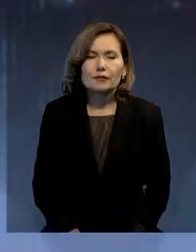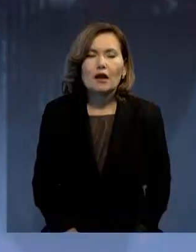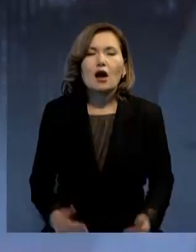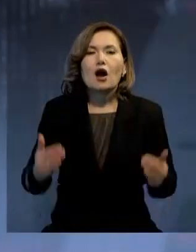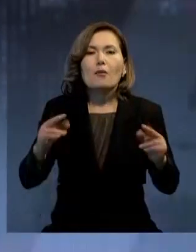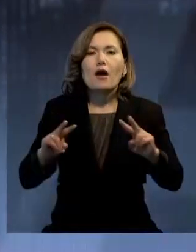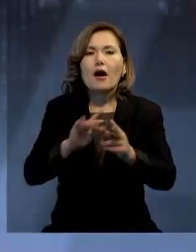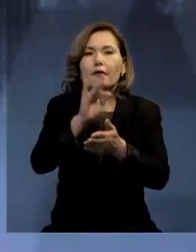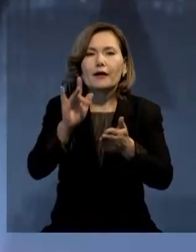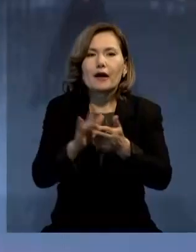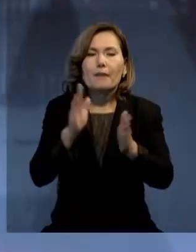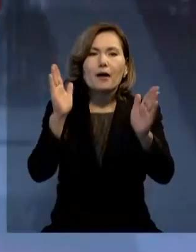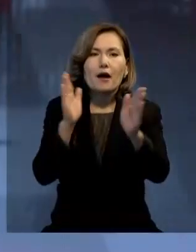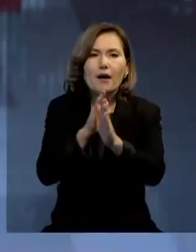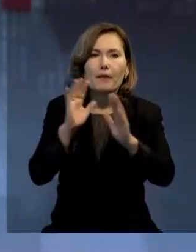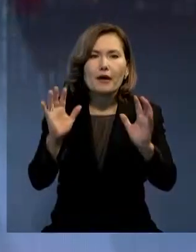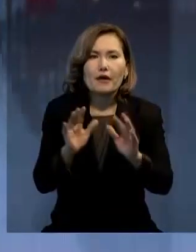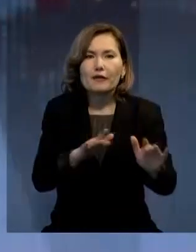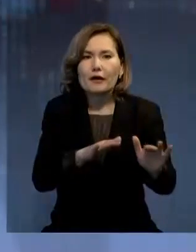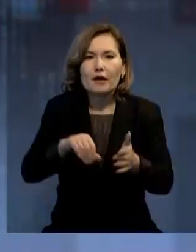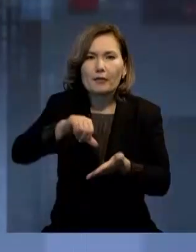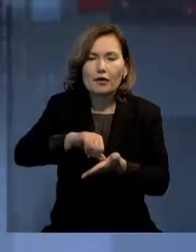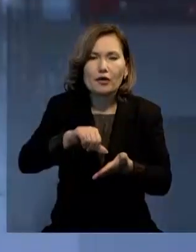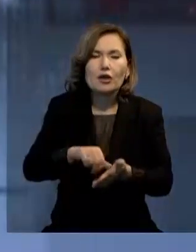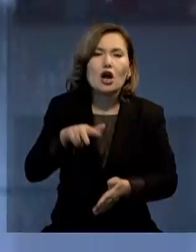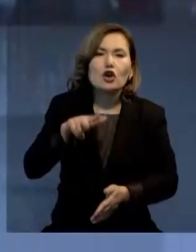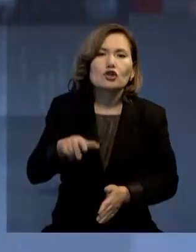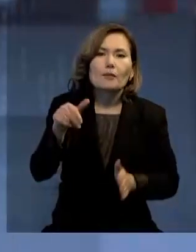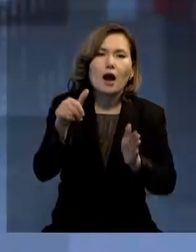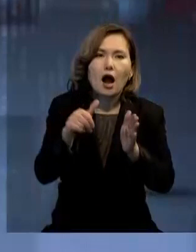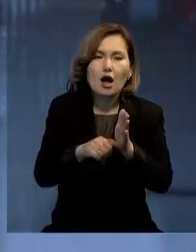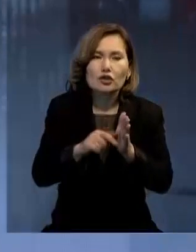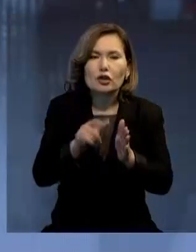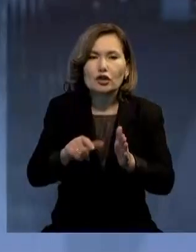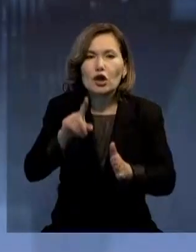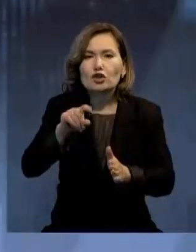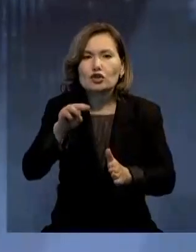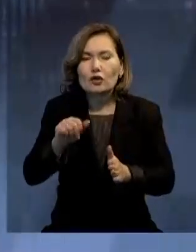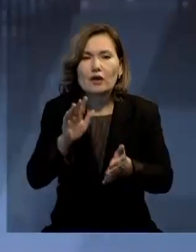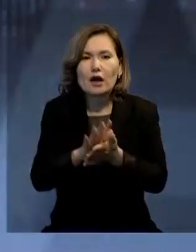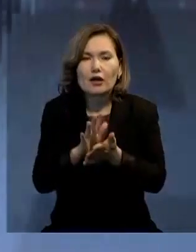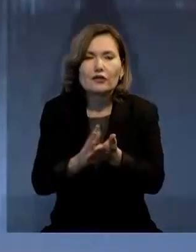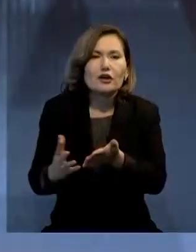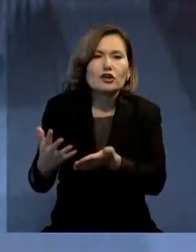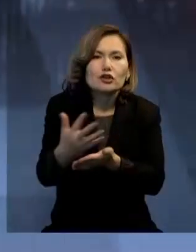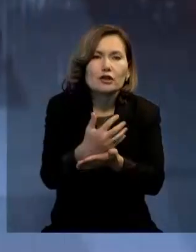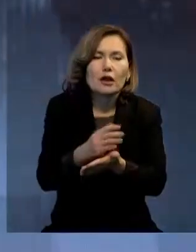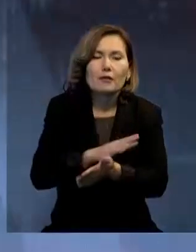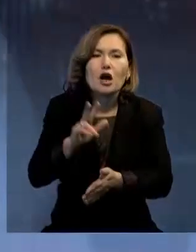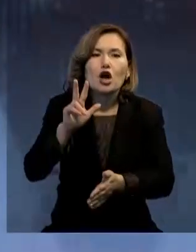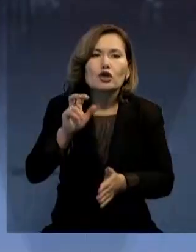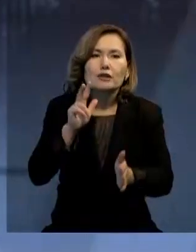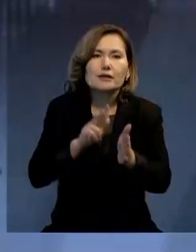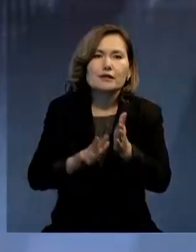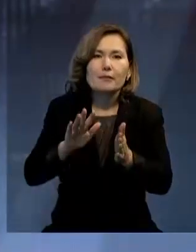Бүгін Астанада экологиялық акция өтіп, оған қатысқан 3600 адам 100 тонна қоқыс жинады. 385 гектар